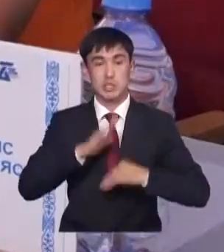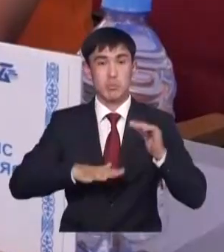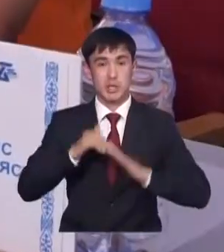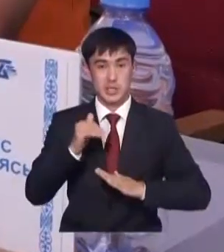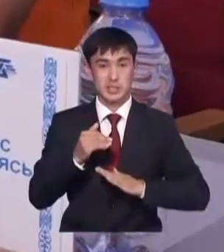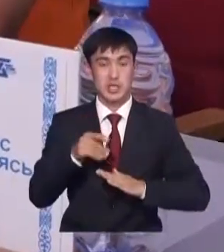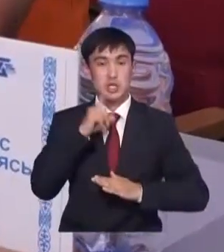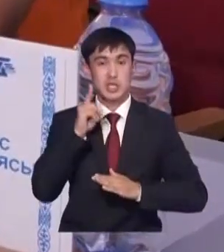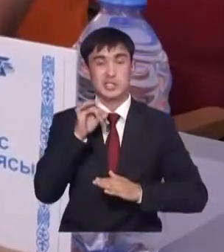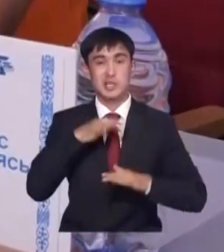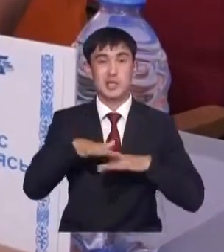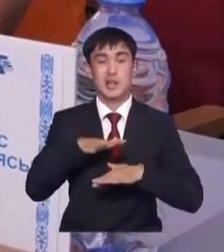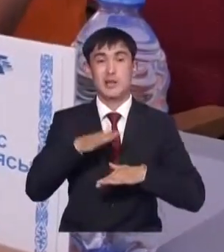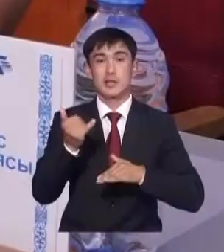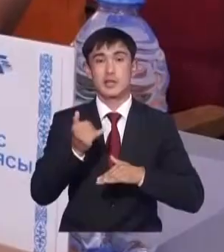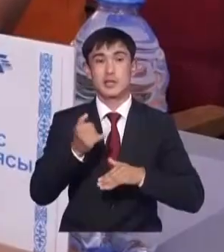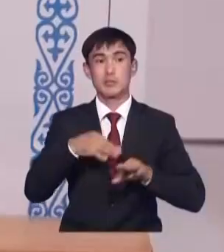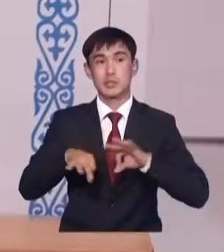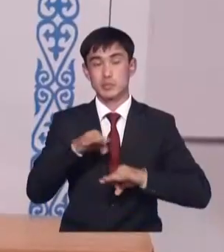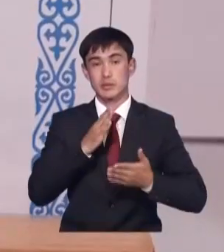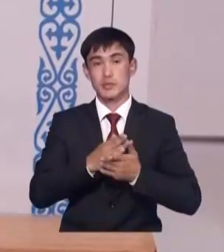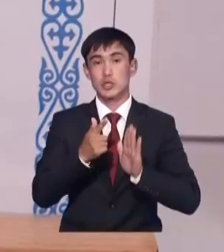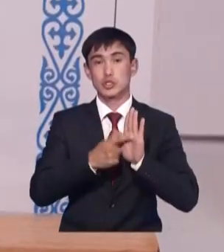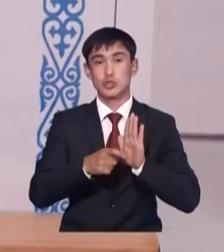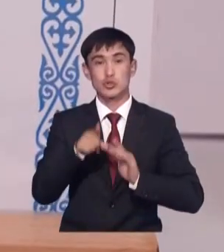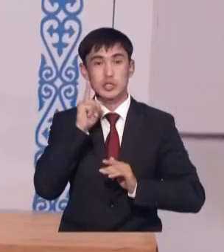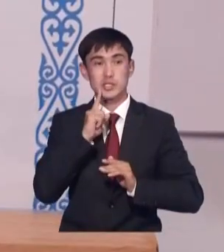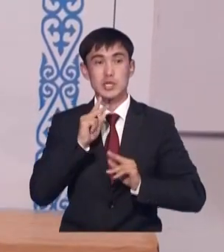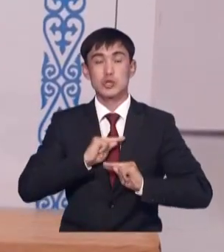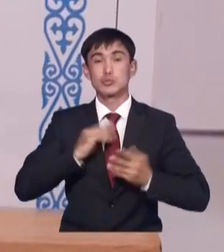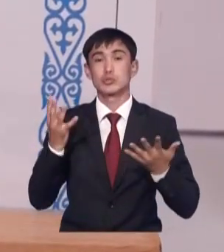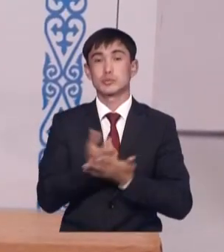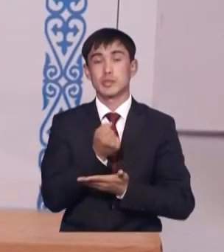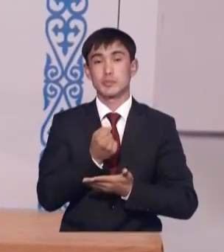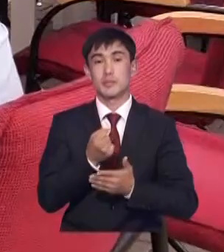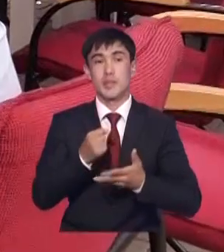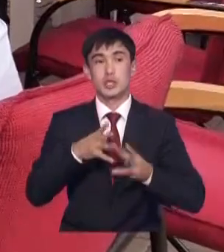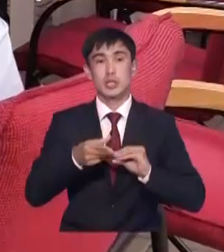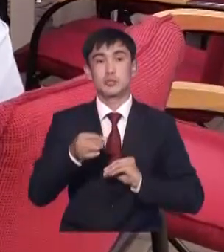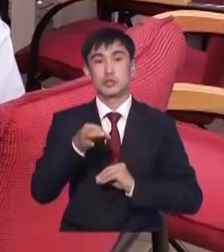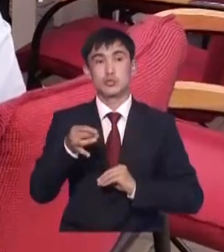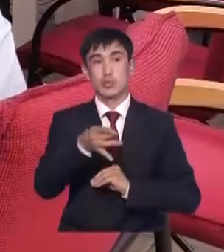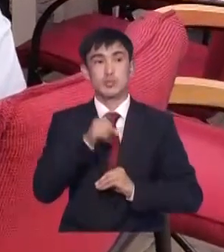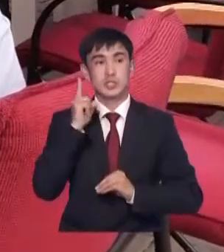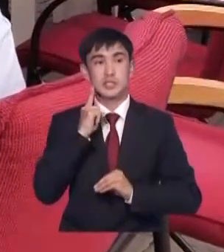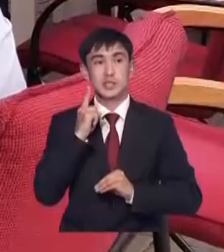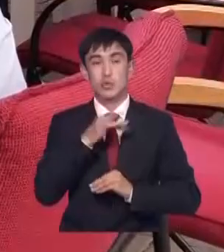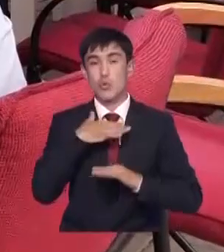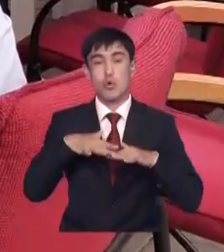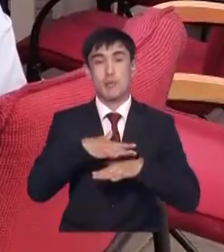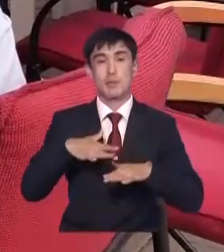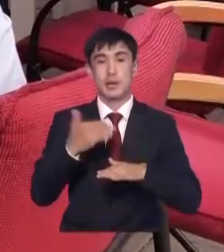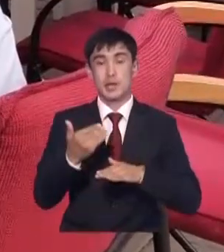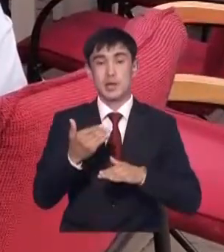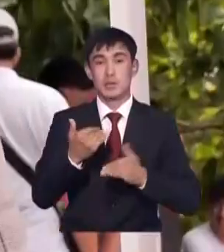практикасы, жасыл ел жобалары да жүйелі. Арқасында 700-ге жуық жас тұрақты жұмыс тапты. Жалпы Жетісу облысы жалындаған жас буыны көп, аймақтың